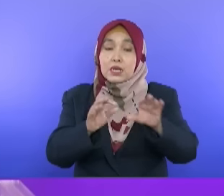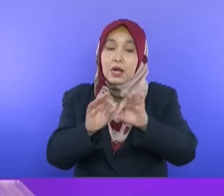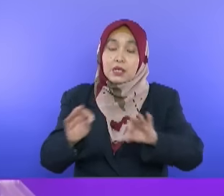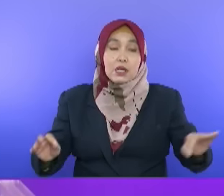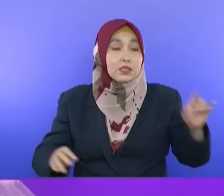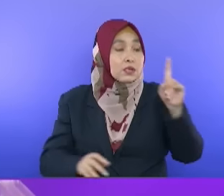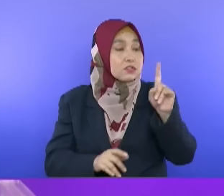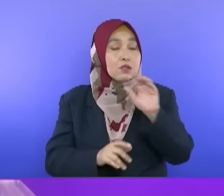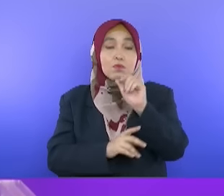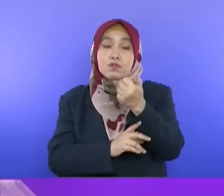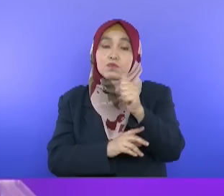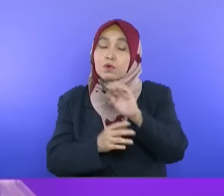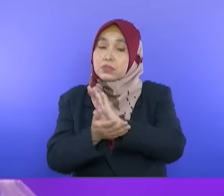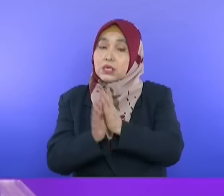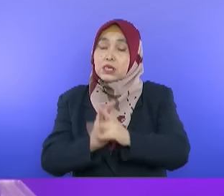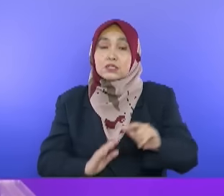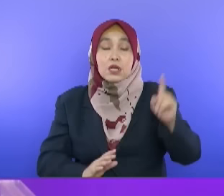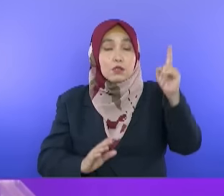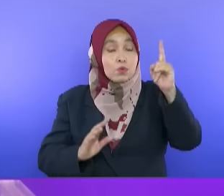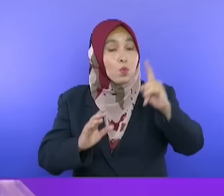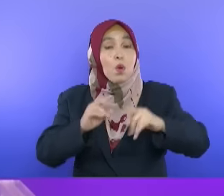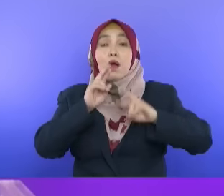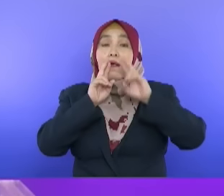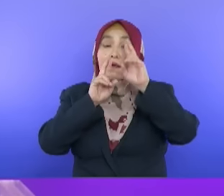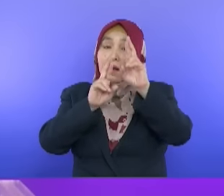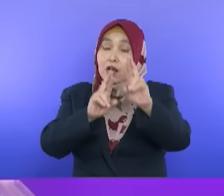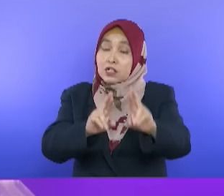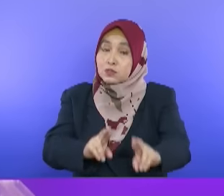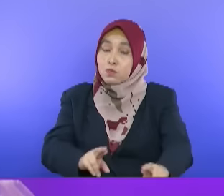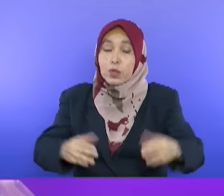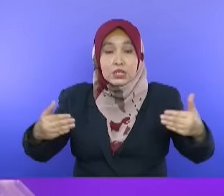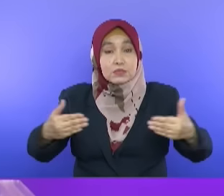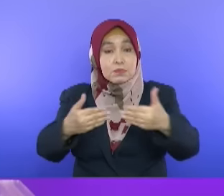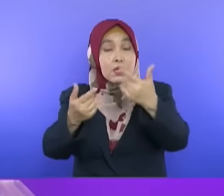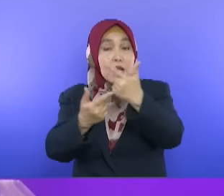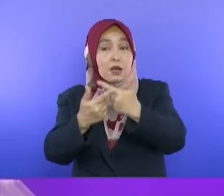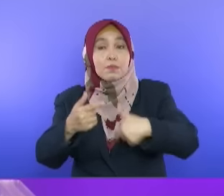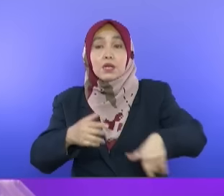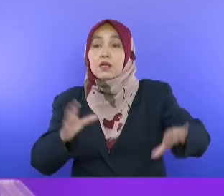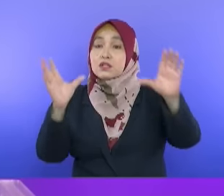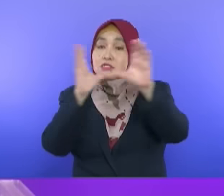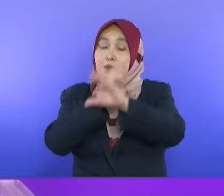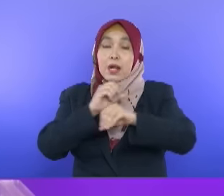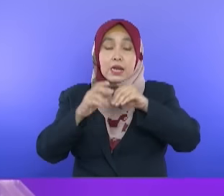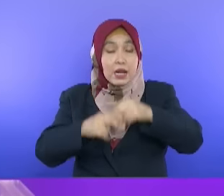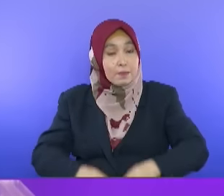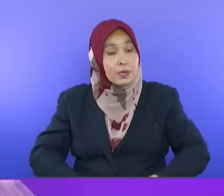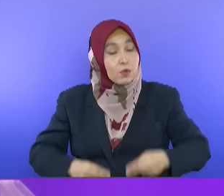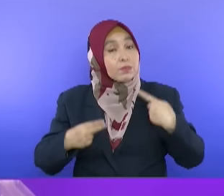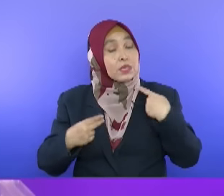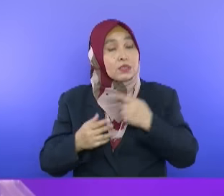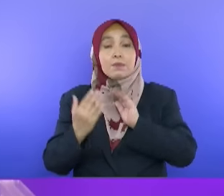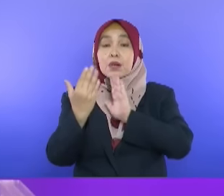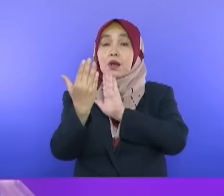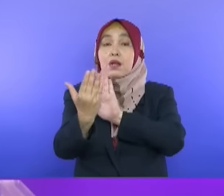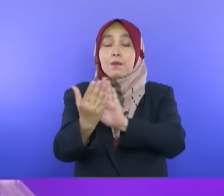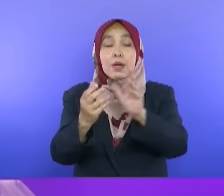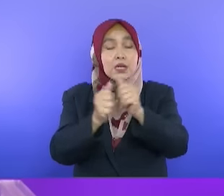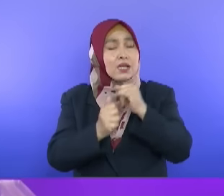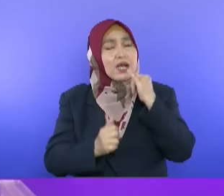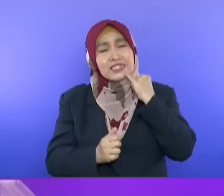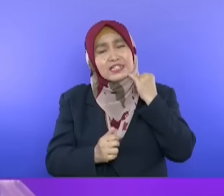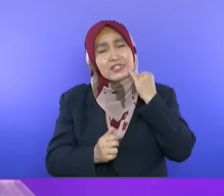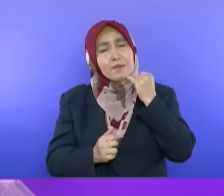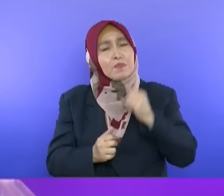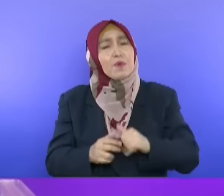yang ke-110 sebagai satu respon Ya karena sup kesinambungan daripada sabaran dalam hidup kita bila berhadapan dengan hasad